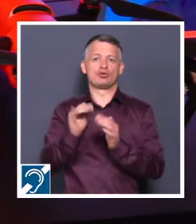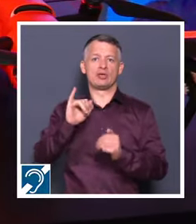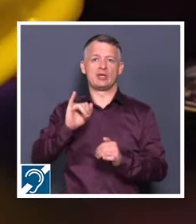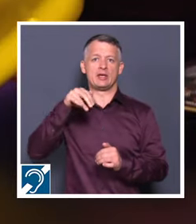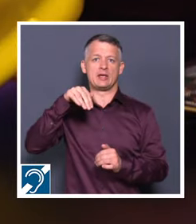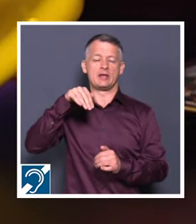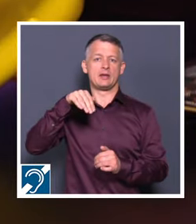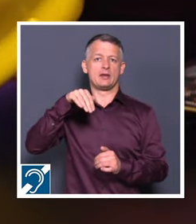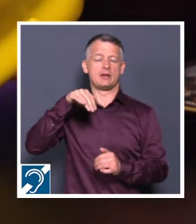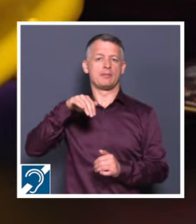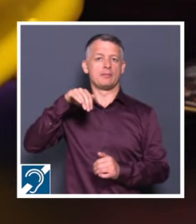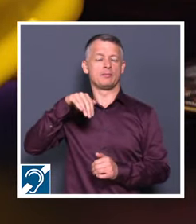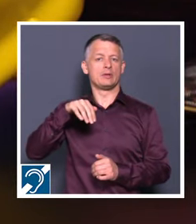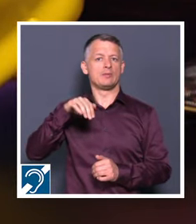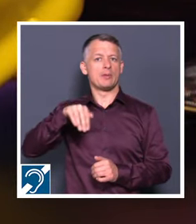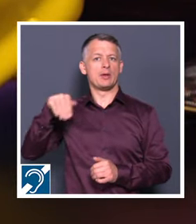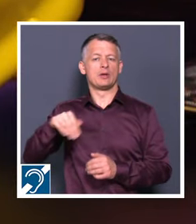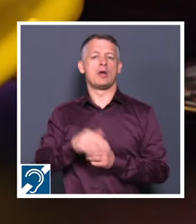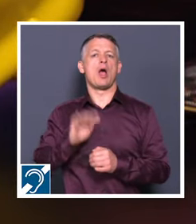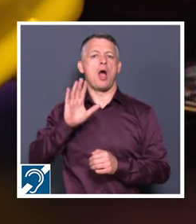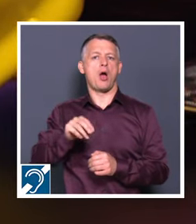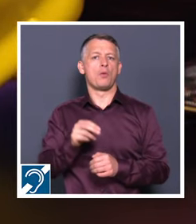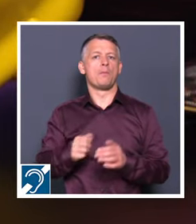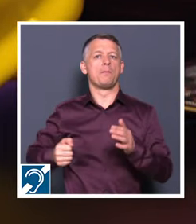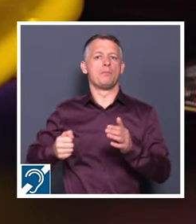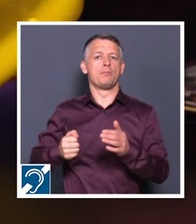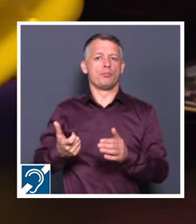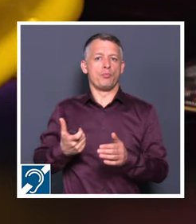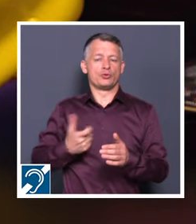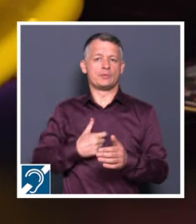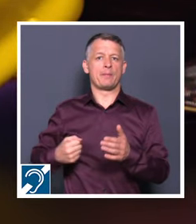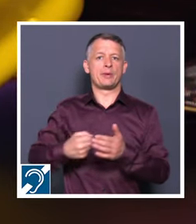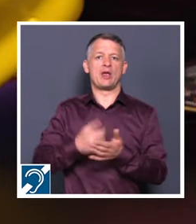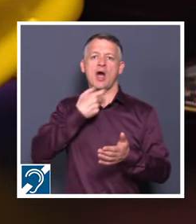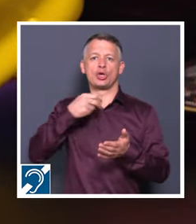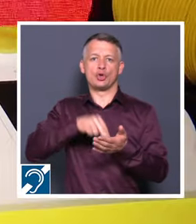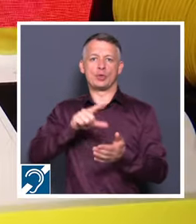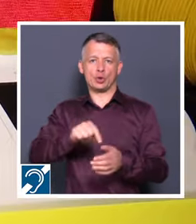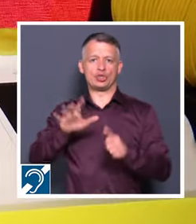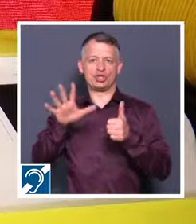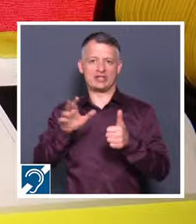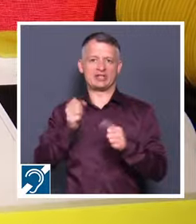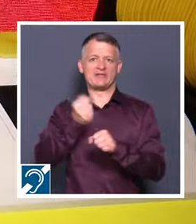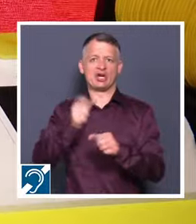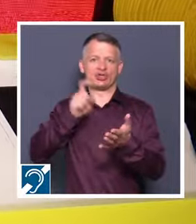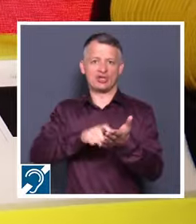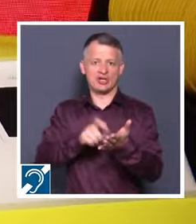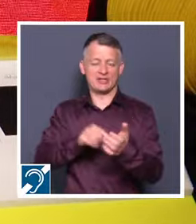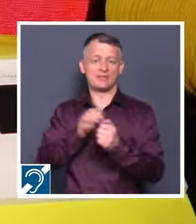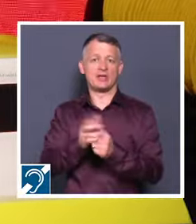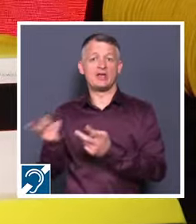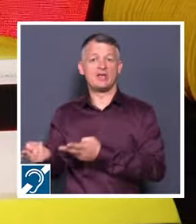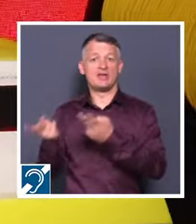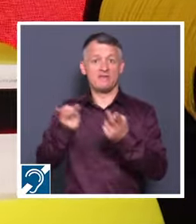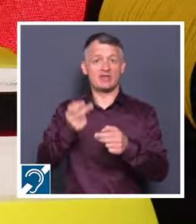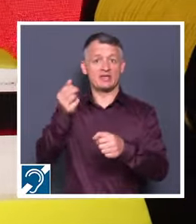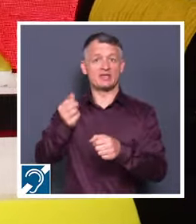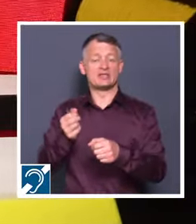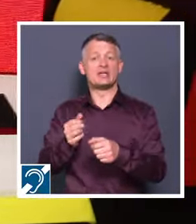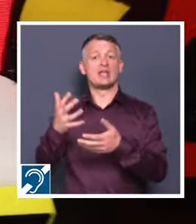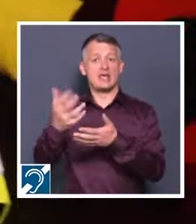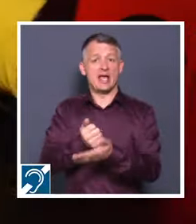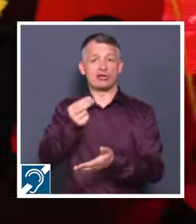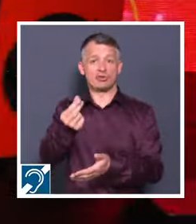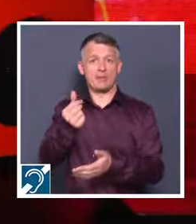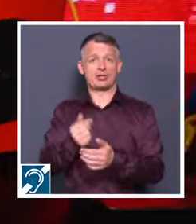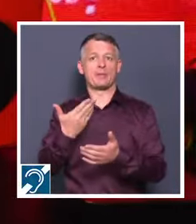euro pentru digitalizare până în 2026. Autoritățile invită mediul de afaceri să acceseze acești bani și pentru a